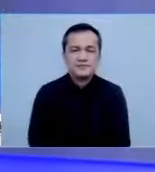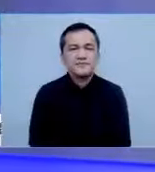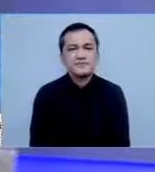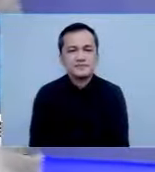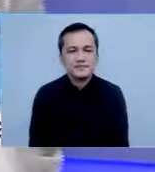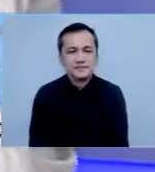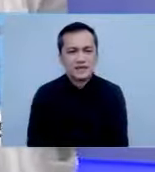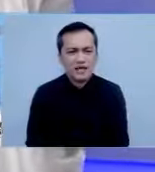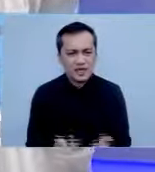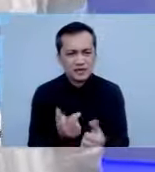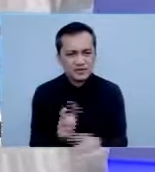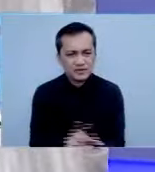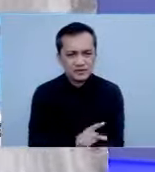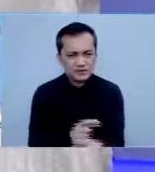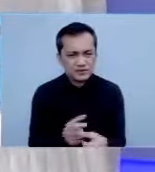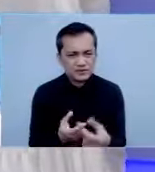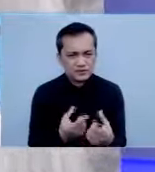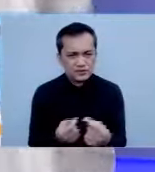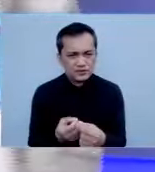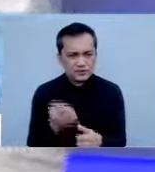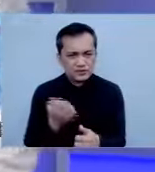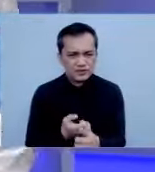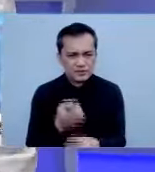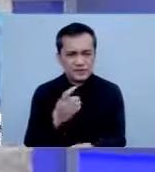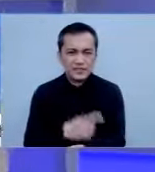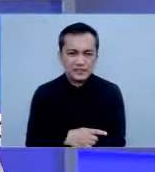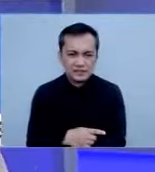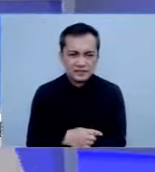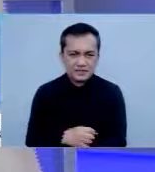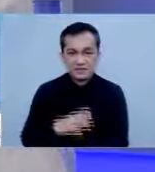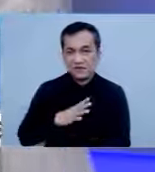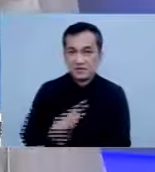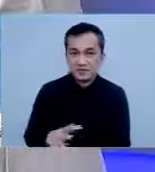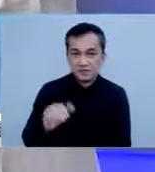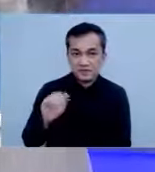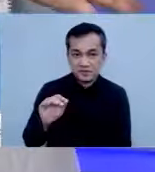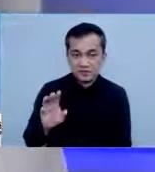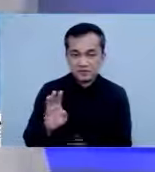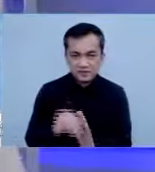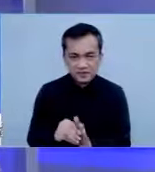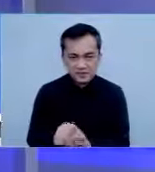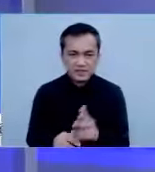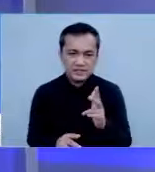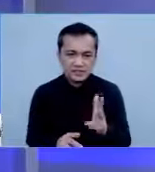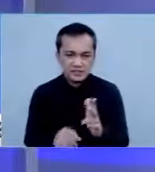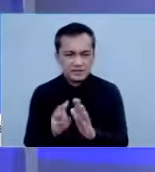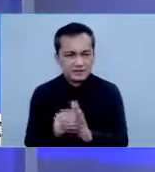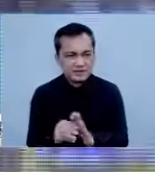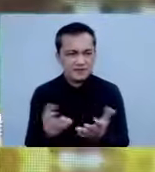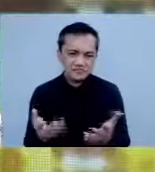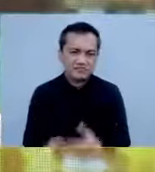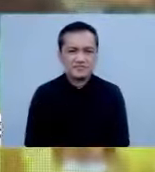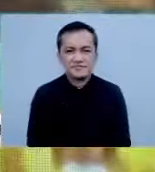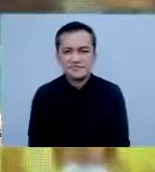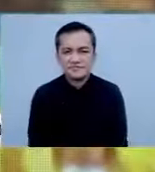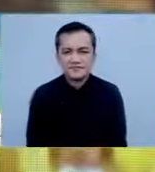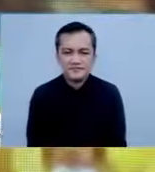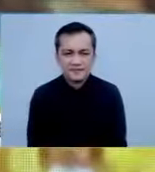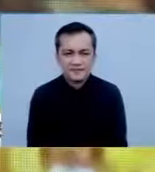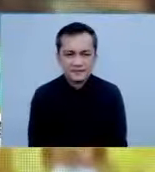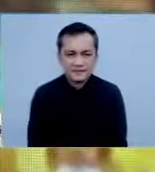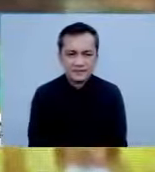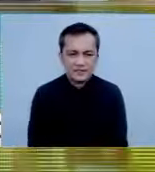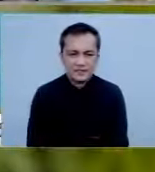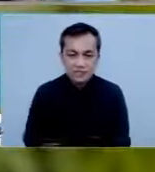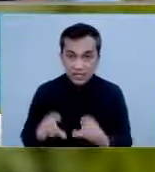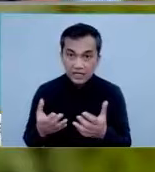long do you need to do it every day? Okay na ba yung 15 minutes? 30 minutes ba dapat? Mm-hmm. Well, yung class is usually 1 hour. Oh,